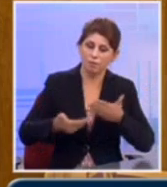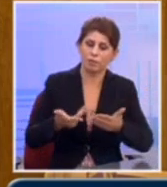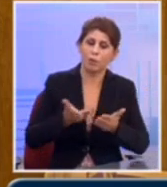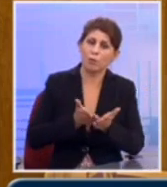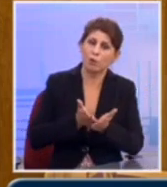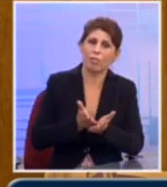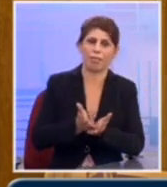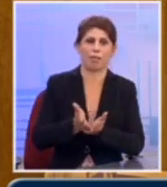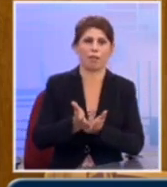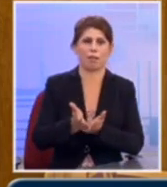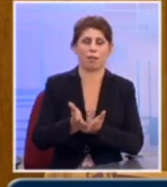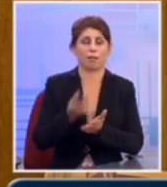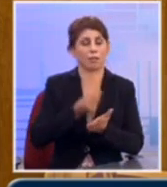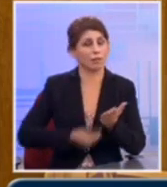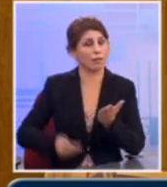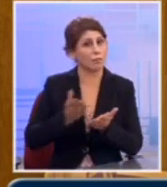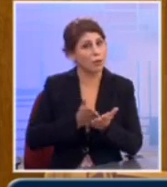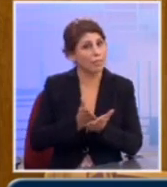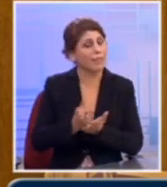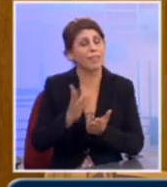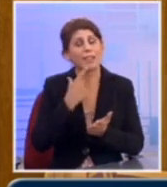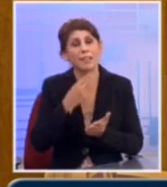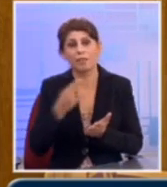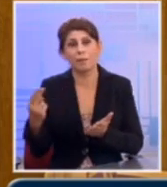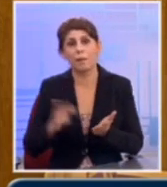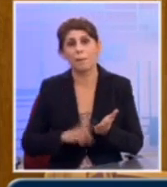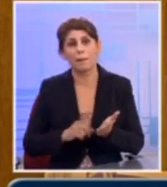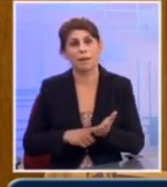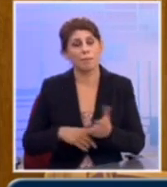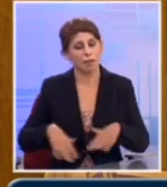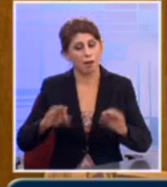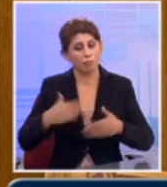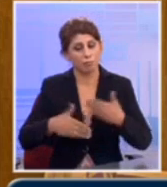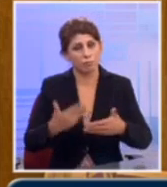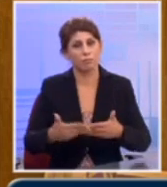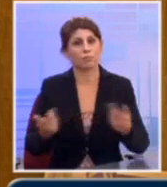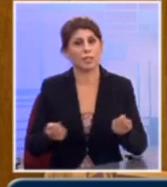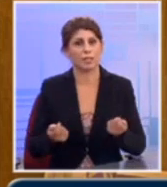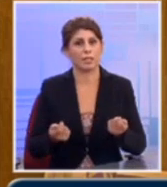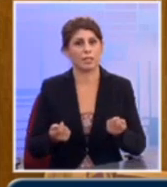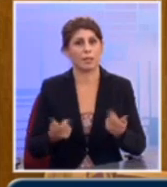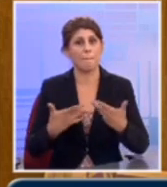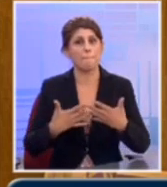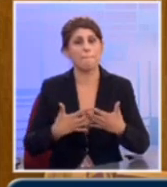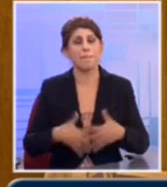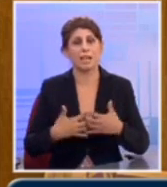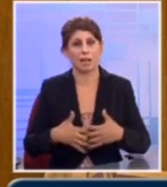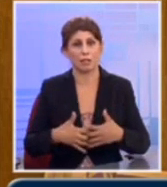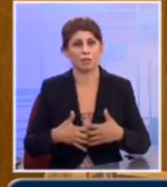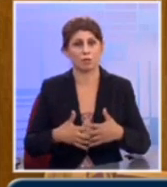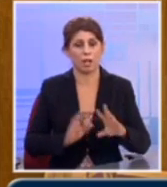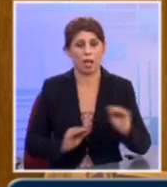δικαιότερη και δικαιότερη σημαίνει ότι πρέπει να δρομολογηθεί του να γίνει μηχανισμός